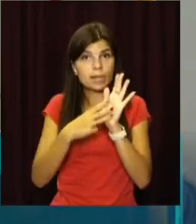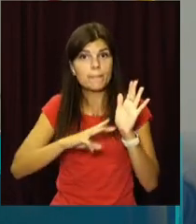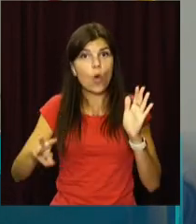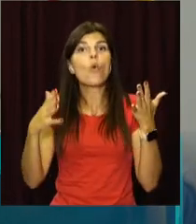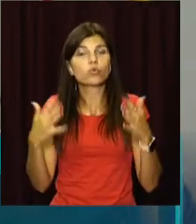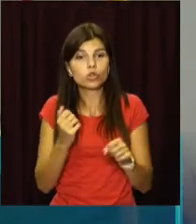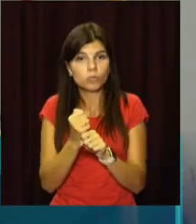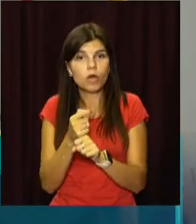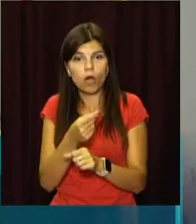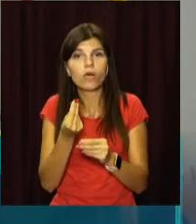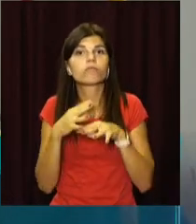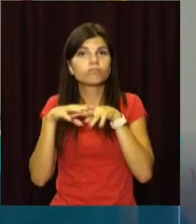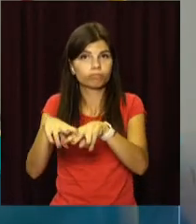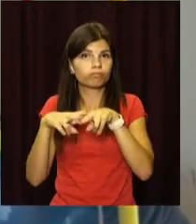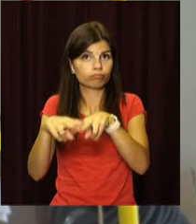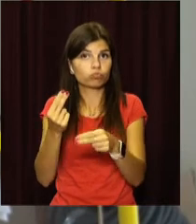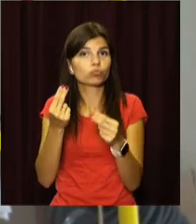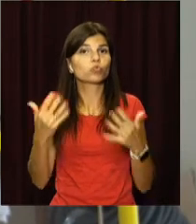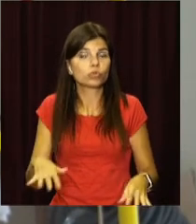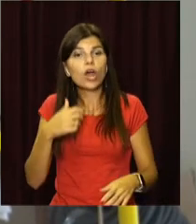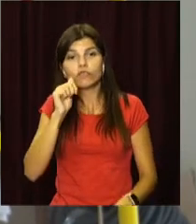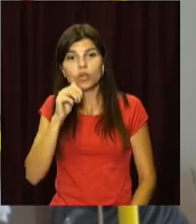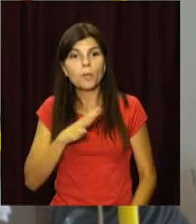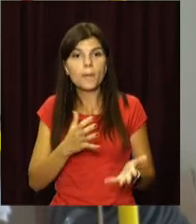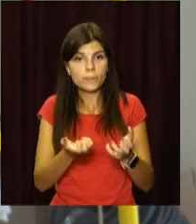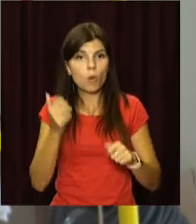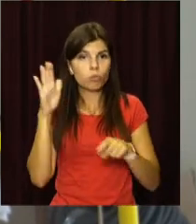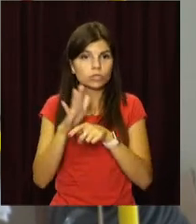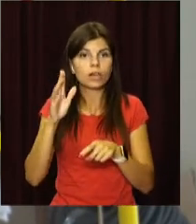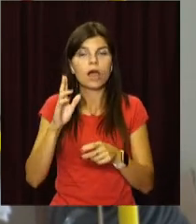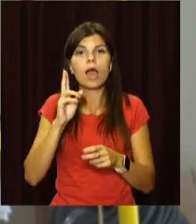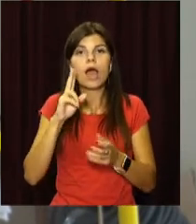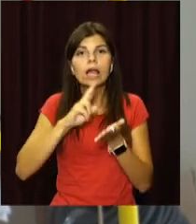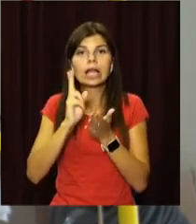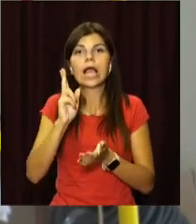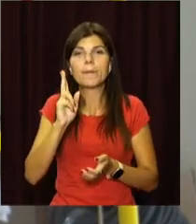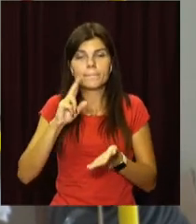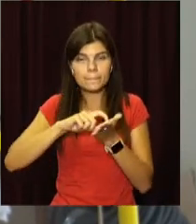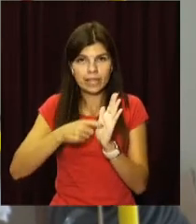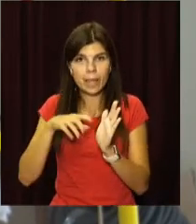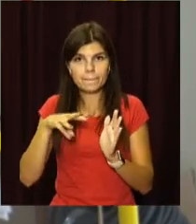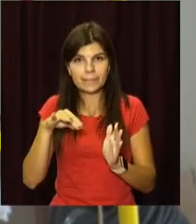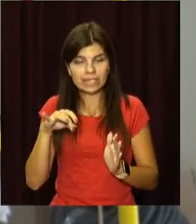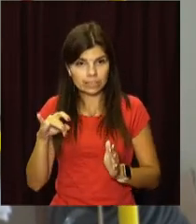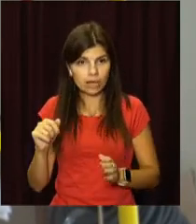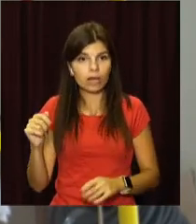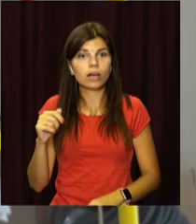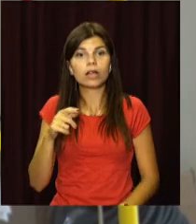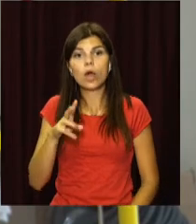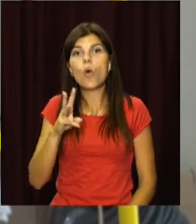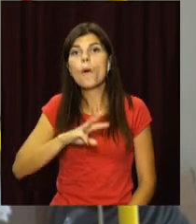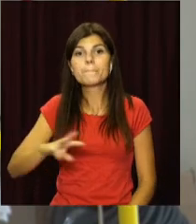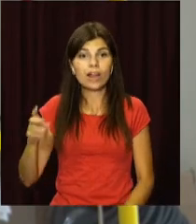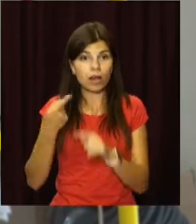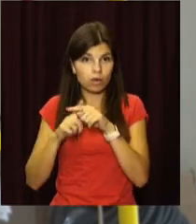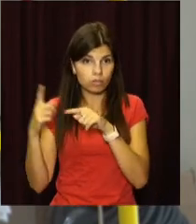мільйонів. Вони всі профінансовані. Учора була прийнята постанова Кабінету міністрів ще на 72,4 мільйона. І